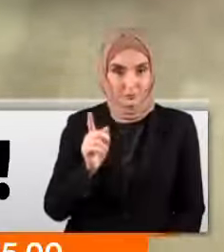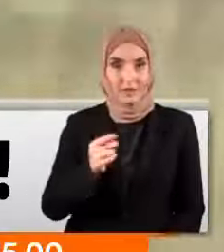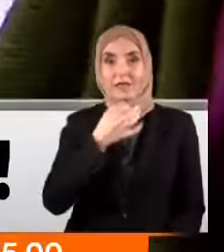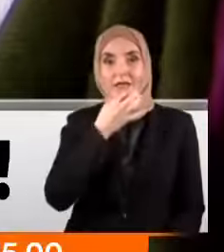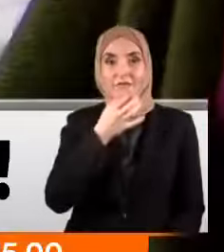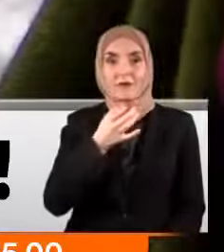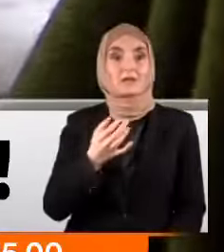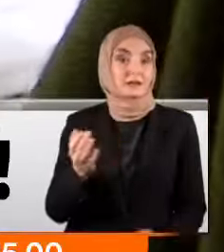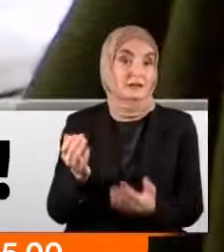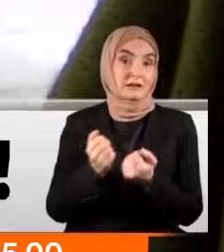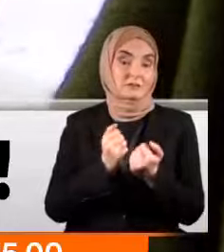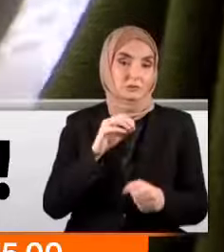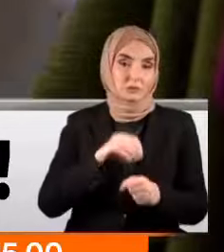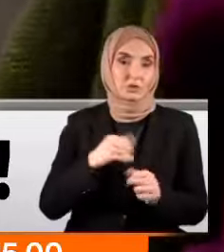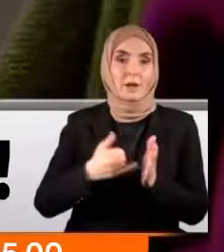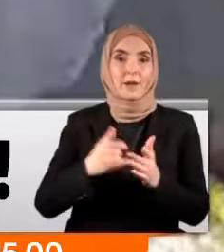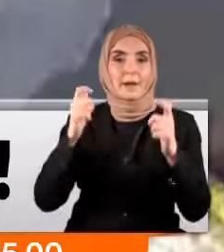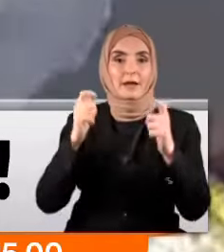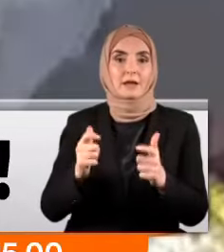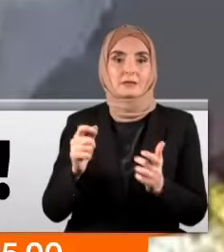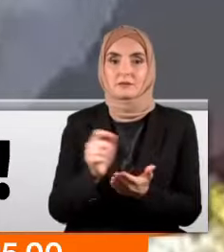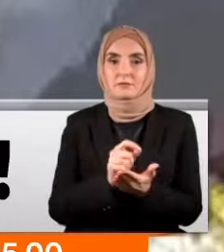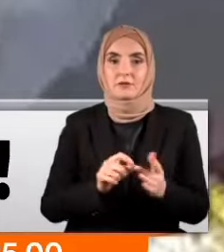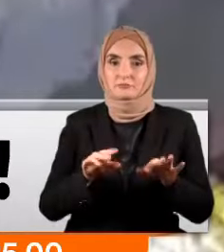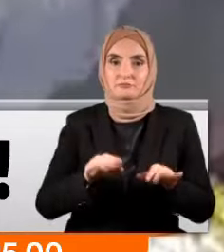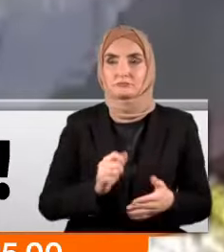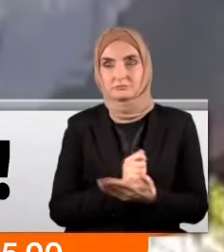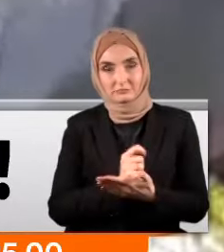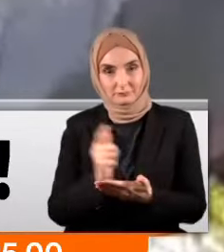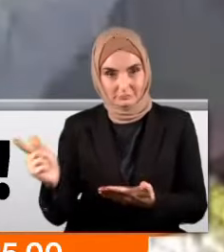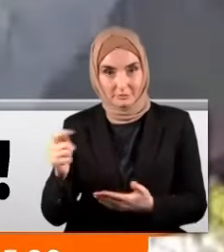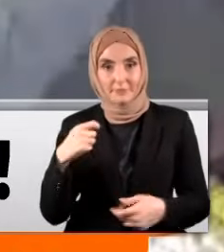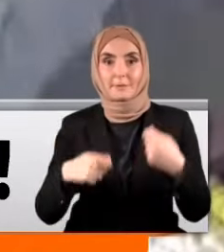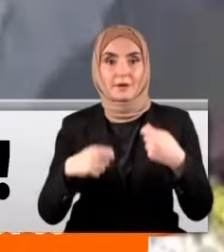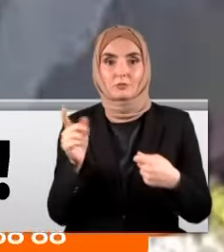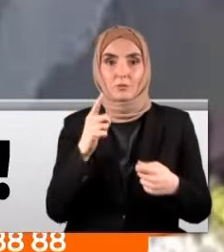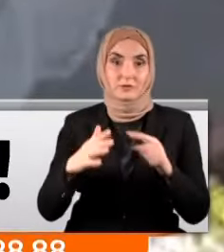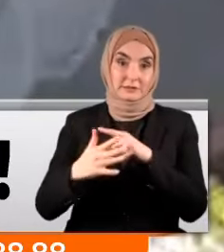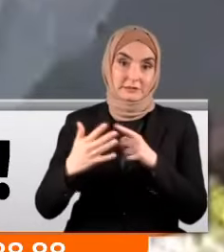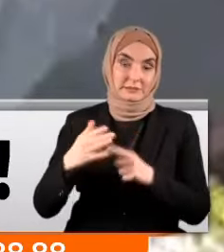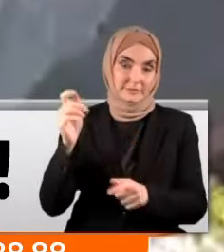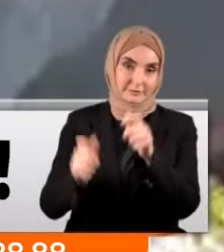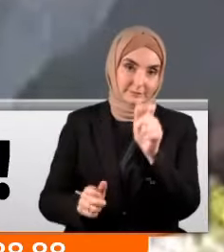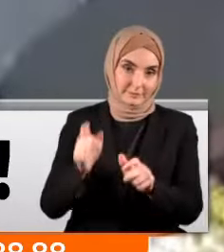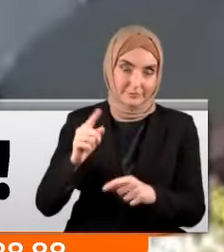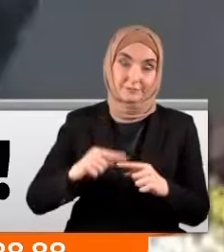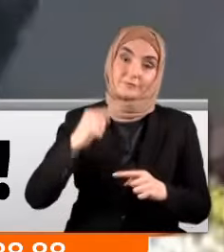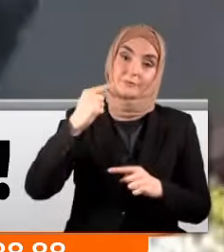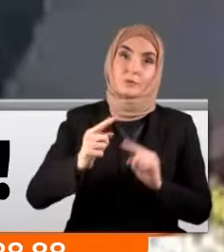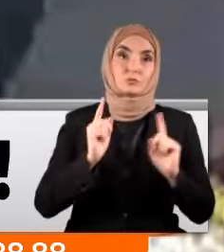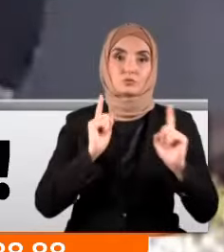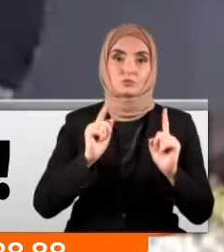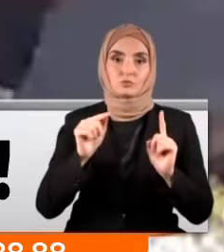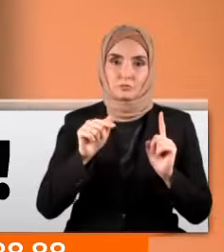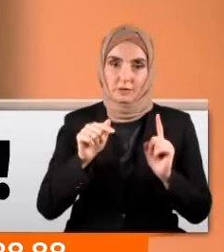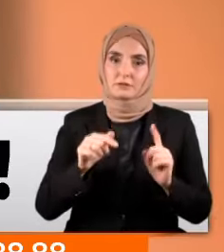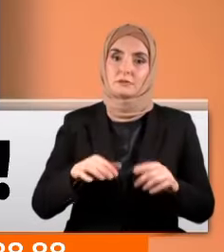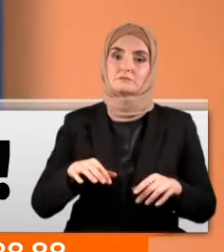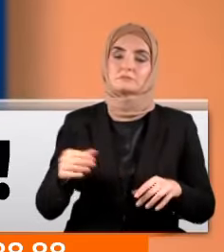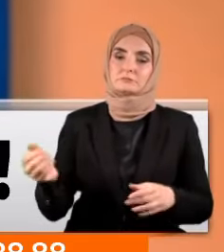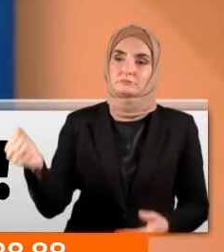için Gaziantep'e yazı gönderilmesine, banka üst düzey çalışanlarının da bir sonraki mahkemede hazır bulunmasına karar